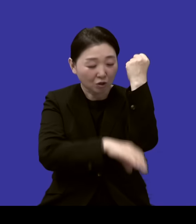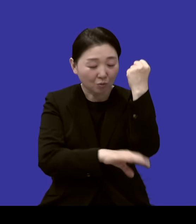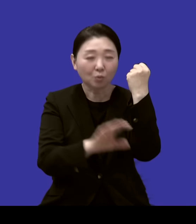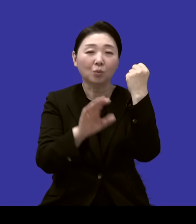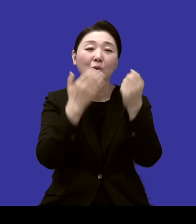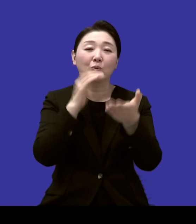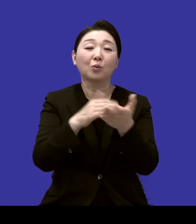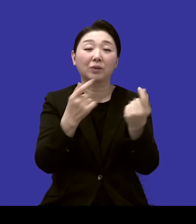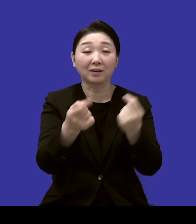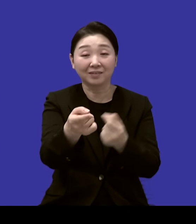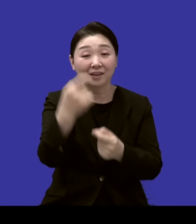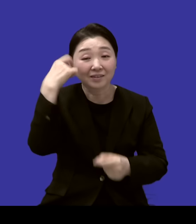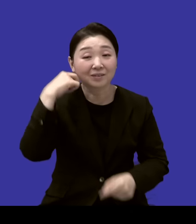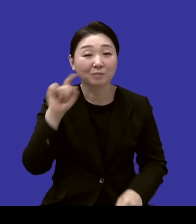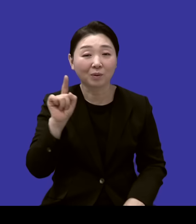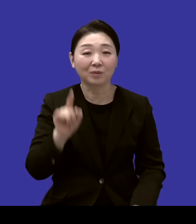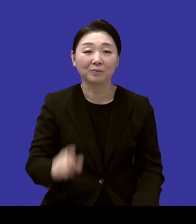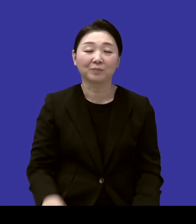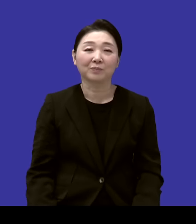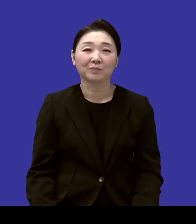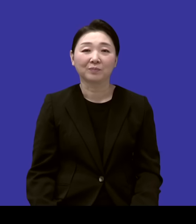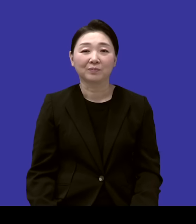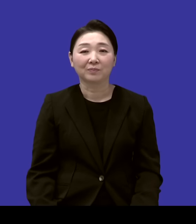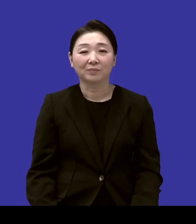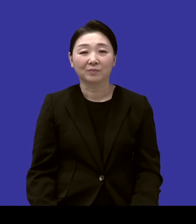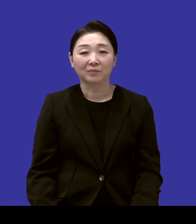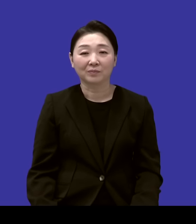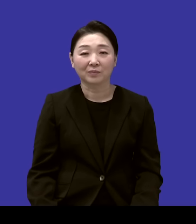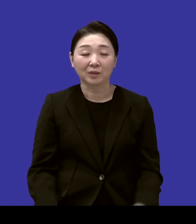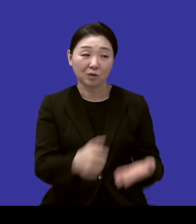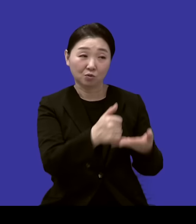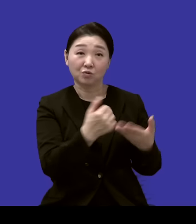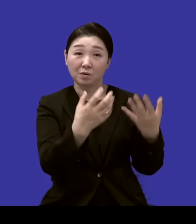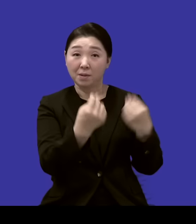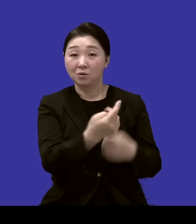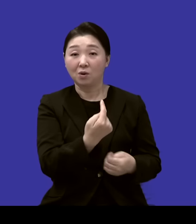어떻게 들으셨어요? 그냥 굉장히 저희 이제 출연자들도